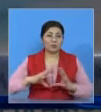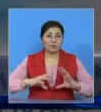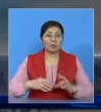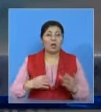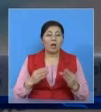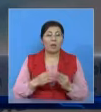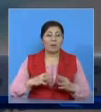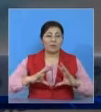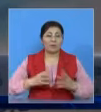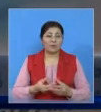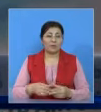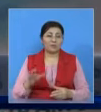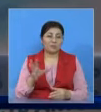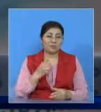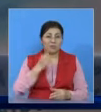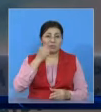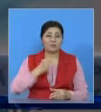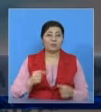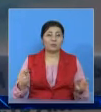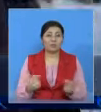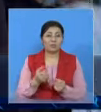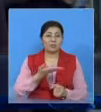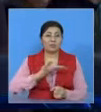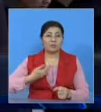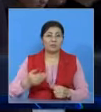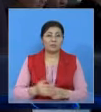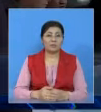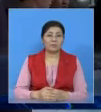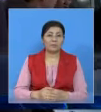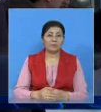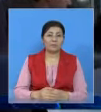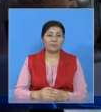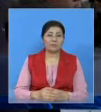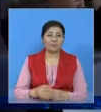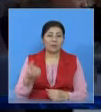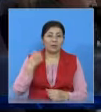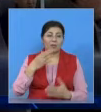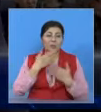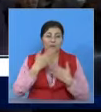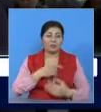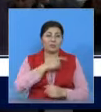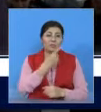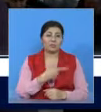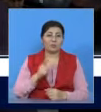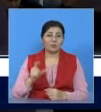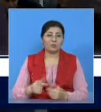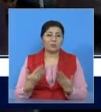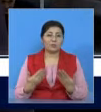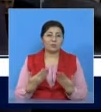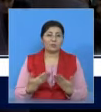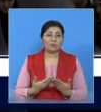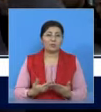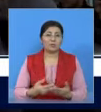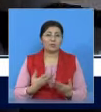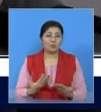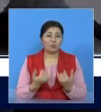футзалу. Спасибо всем, кто поддерживал и болел за нас. Победа любит сильных. Поэтому сегодня, как на сегодня результат у нас 4-е